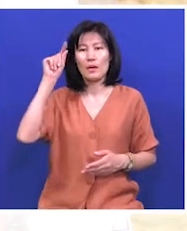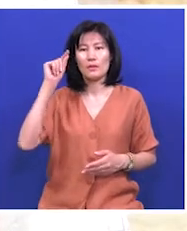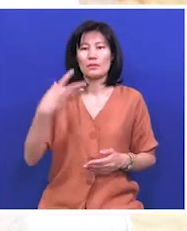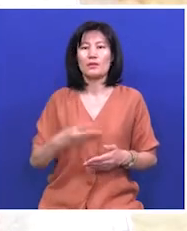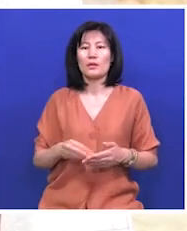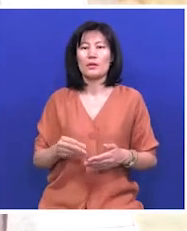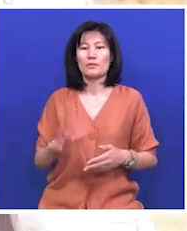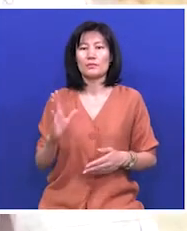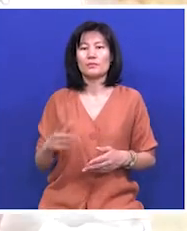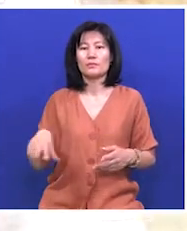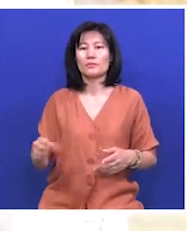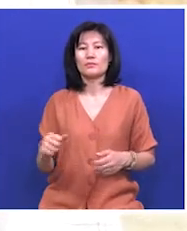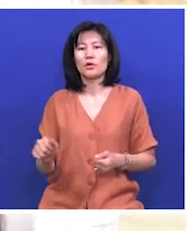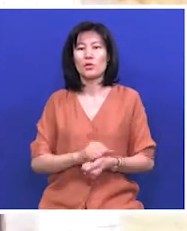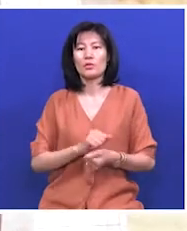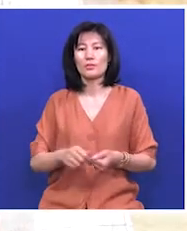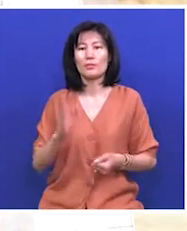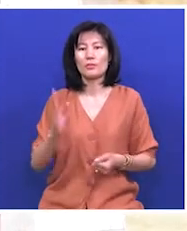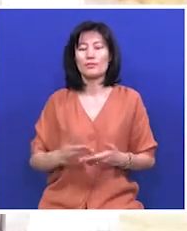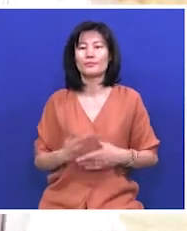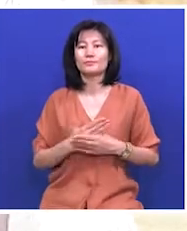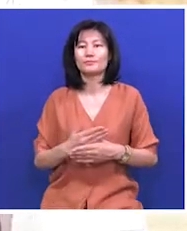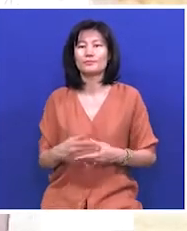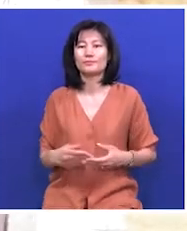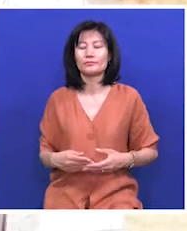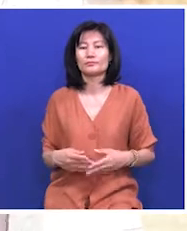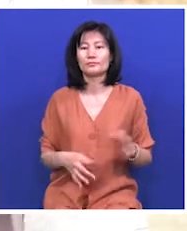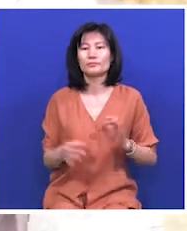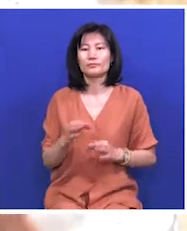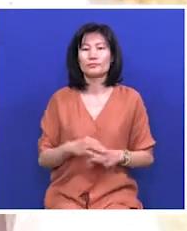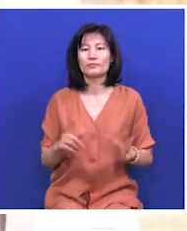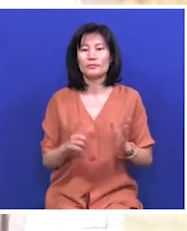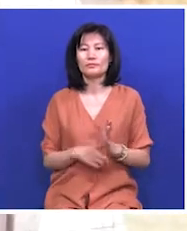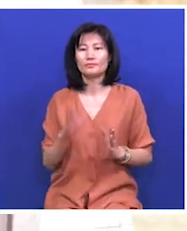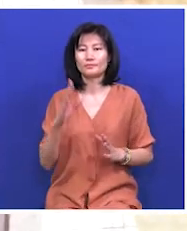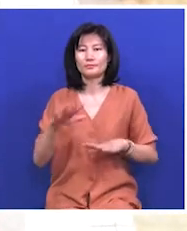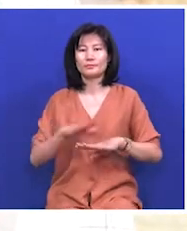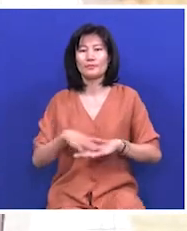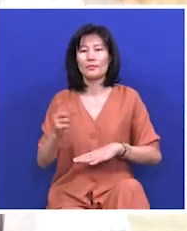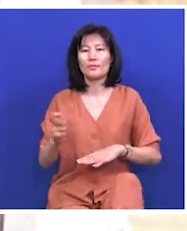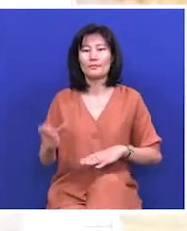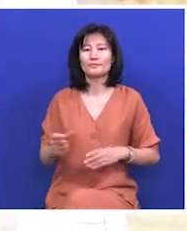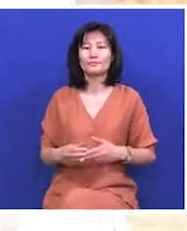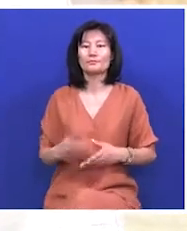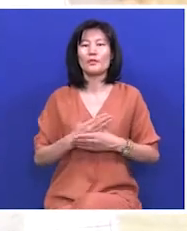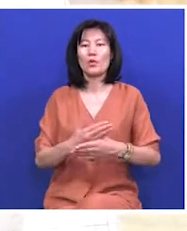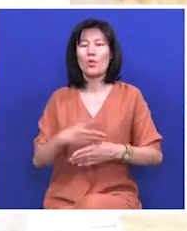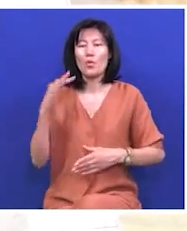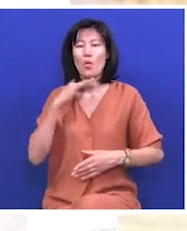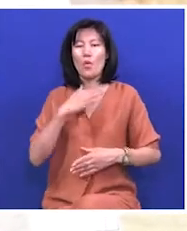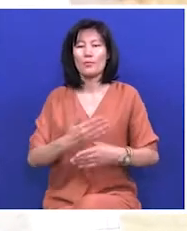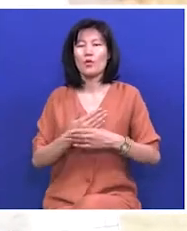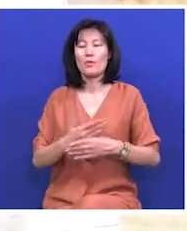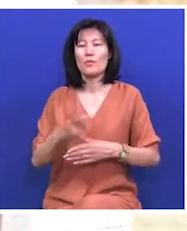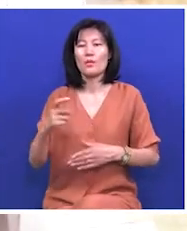күні құжат тапсырғанбыз жәрдем жан жағдан құдайға шүкір жетіп жатыр халықтан мынандай жәрдем